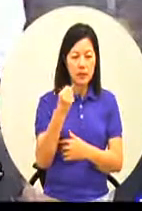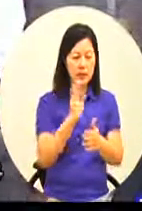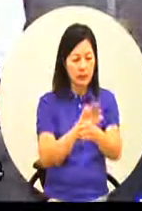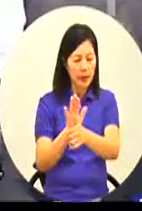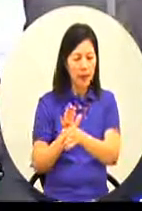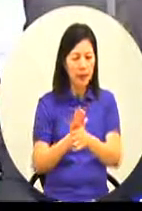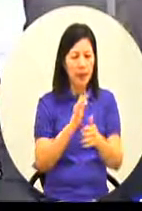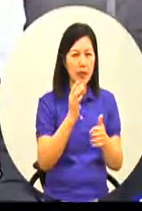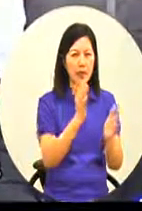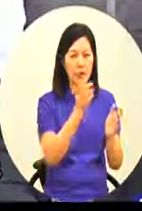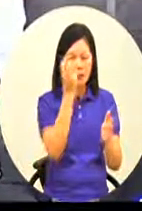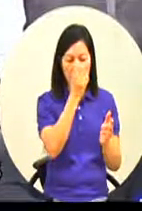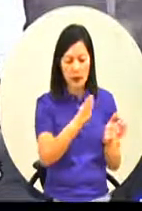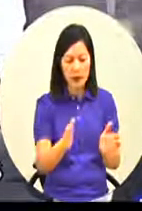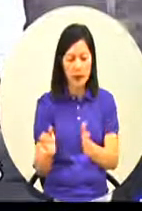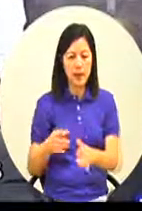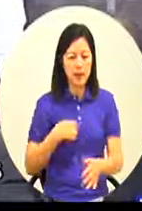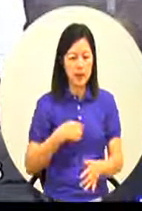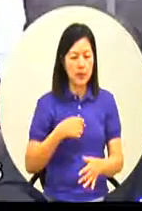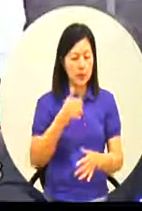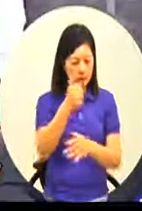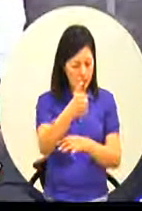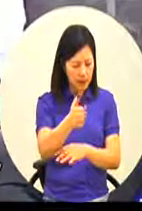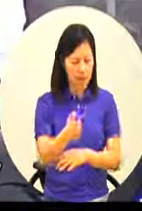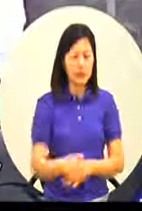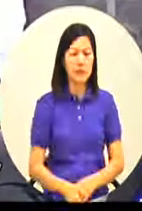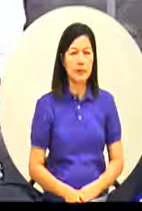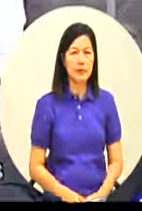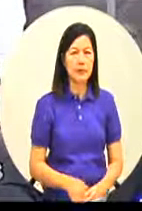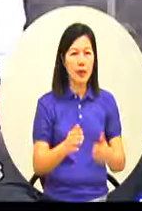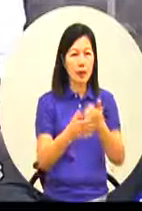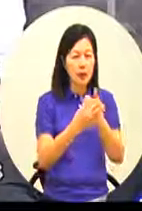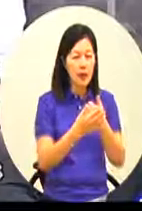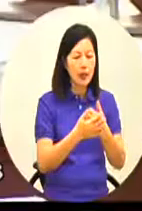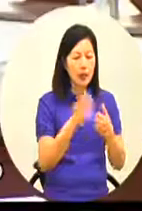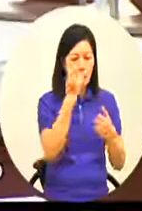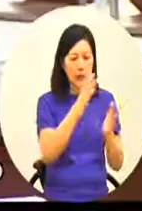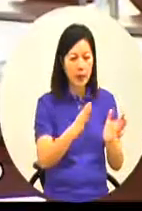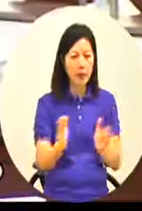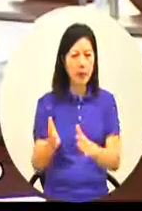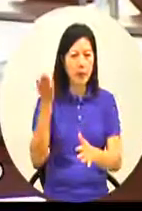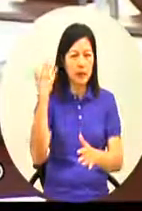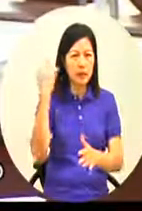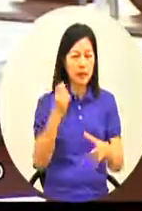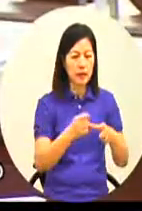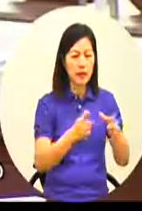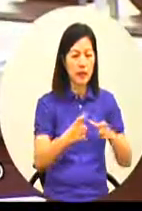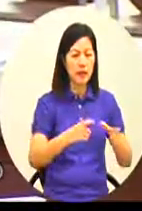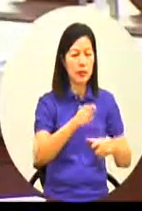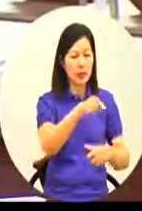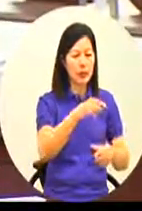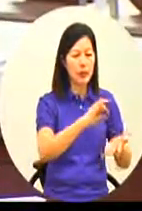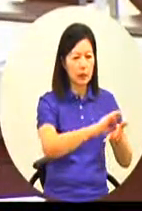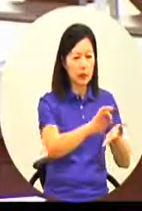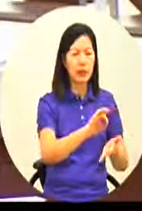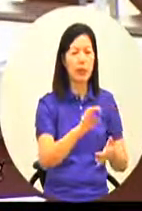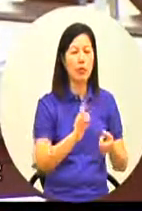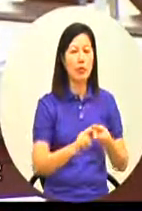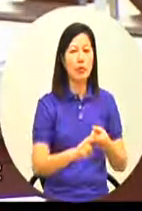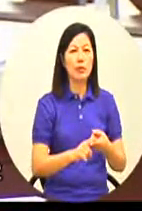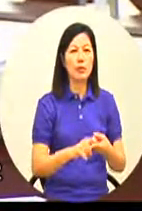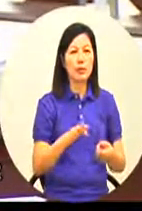理吼，伊只表示感谢啦吼。 这局长，伊维护管理吼，伊原则上早前迄个公园拢伊咧用的啊。啊，所以对伊